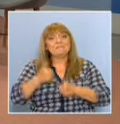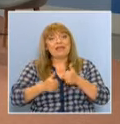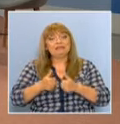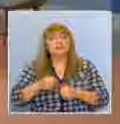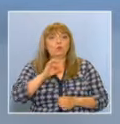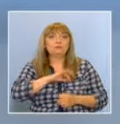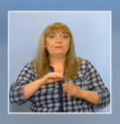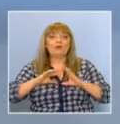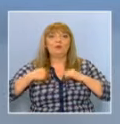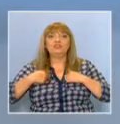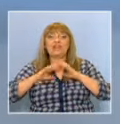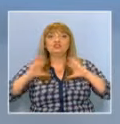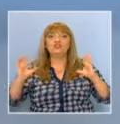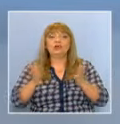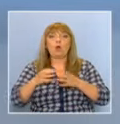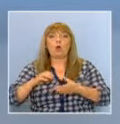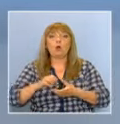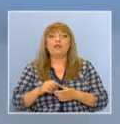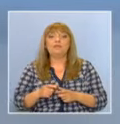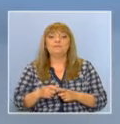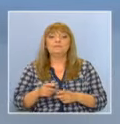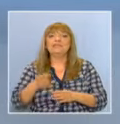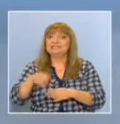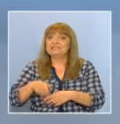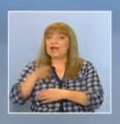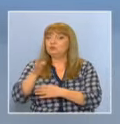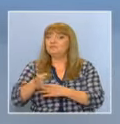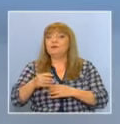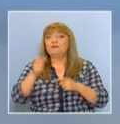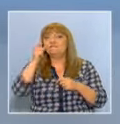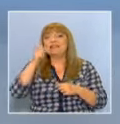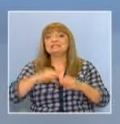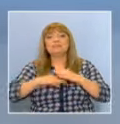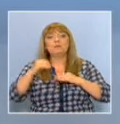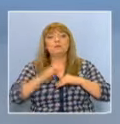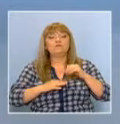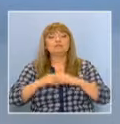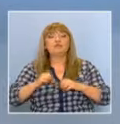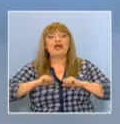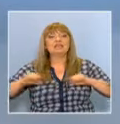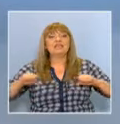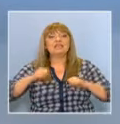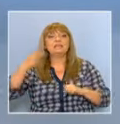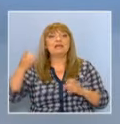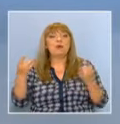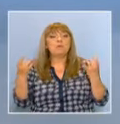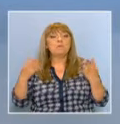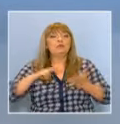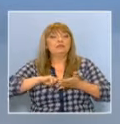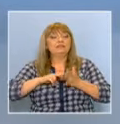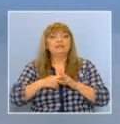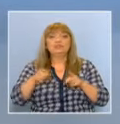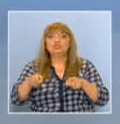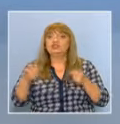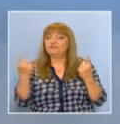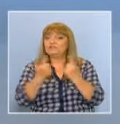екип. Сега отиваме във Варненската професионална гимназия по текстил и моден дизайн, където ще ви срещнем с учениците от най-новата специалност